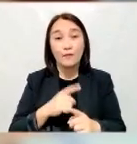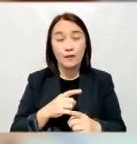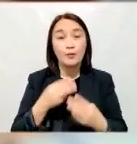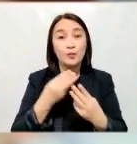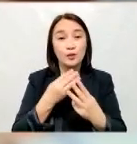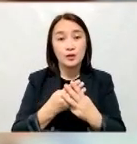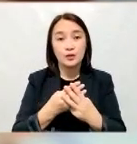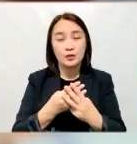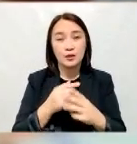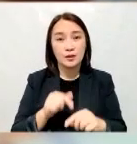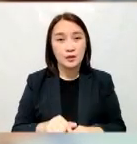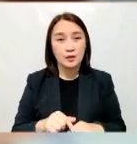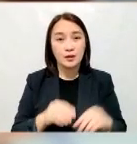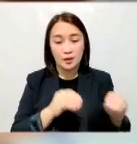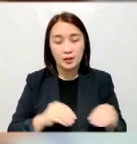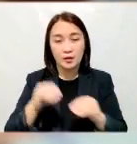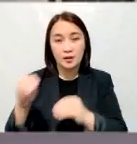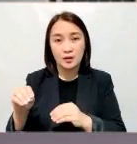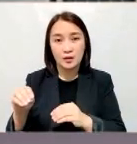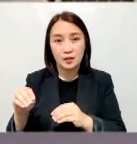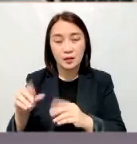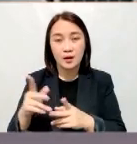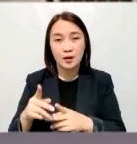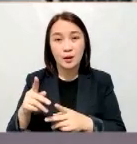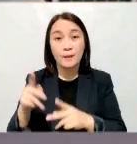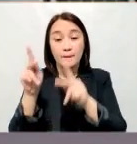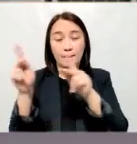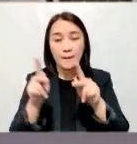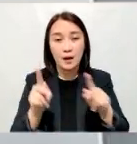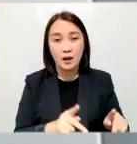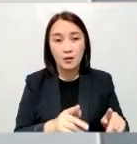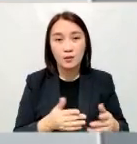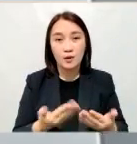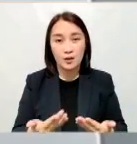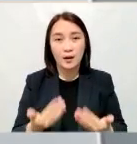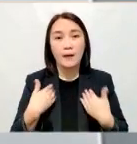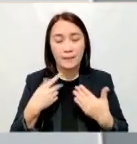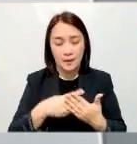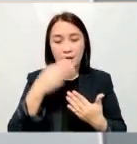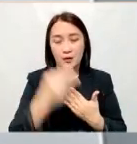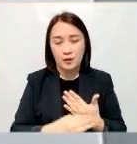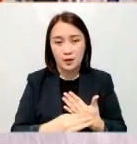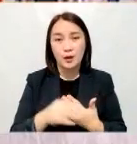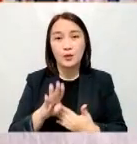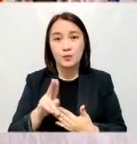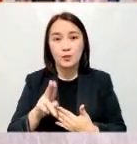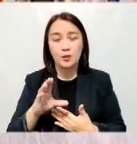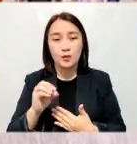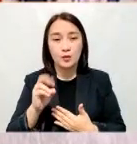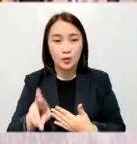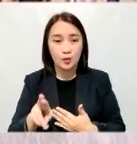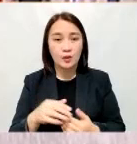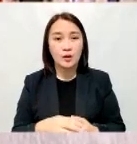Corrections sa Iwahig Penal Farm sa Puerto Princesa, Palawan. Bahagi yan ng programa ng Bucor para maibsan ang siksika ng mga kulungan. Nakatakdang